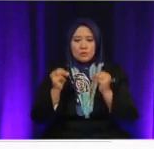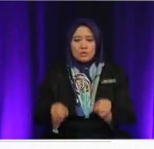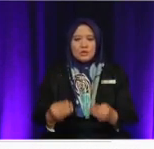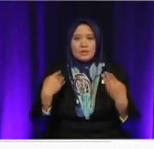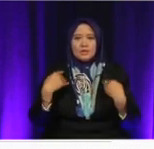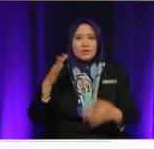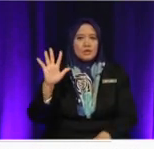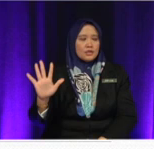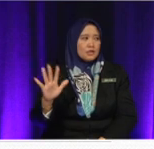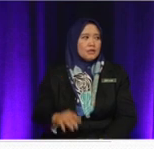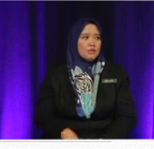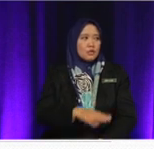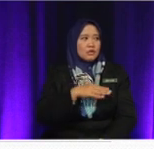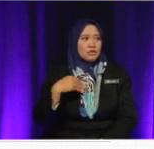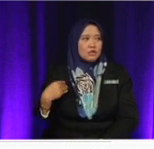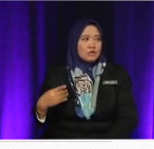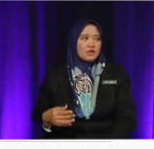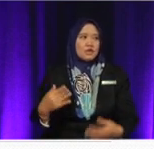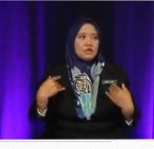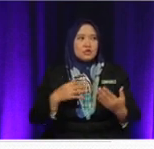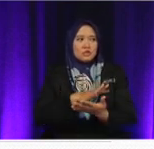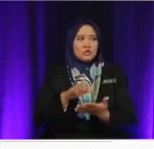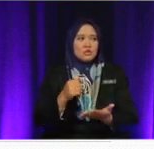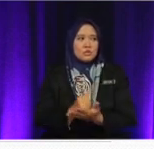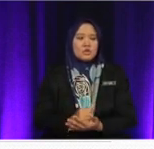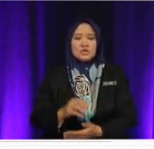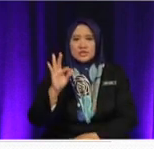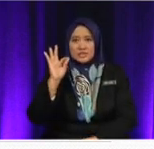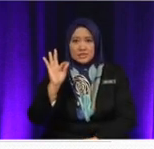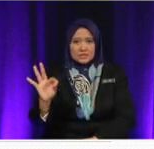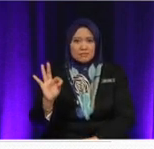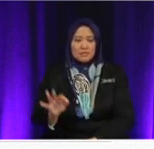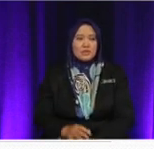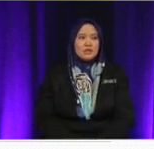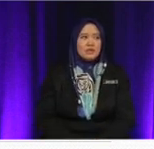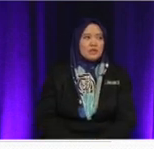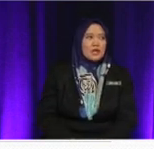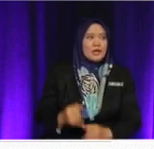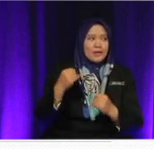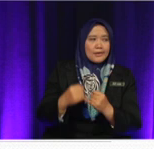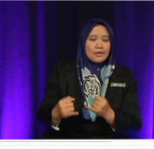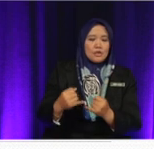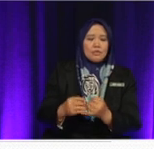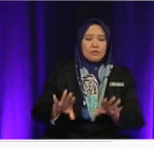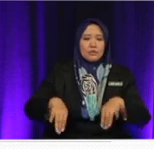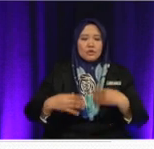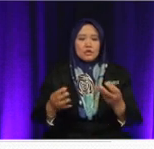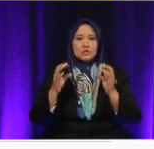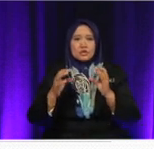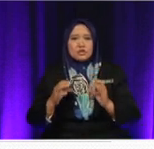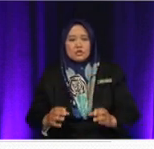belajar tadi. Jadi keseluruhannya ada 9. Dan akhir sekali adalah bagaimana cara kita nak